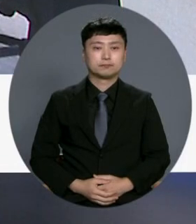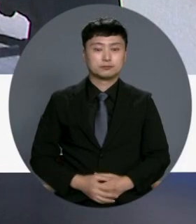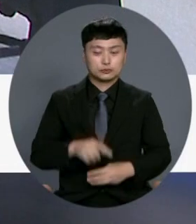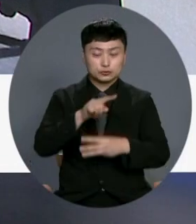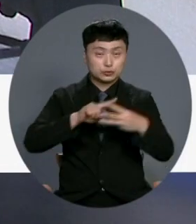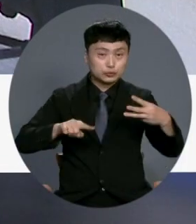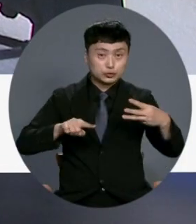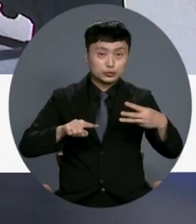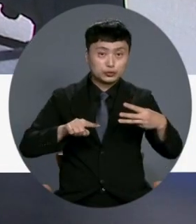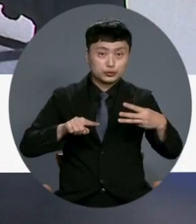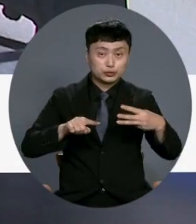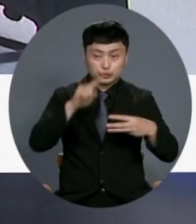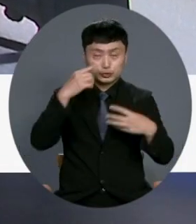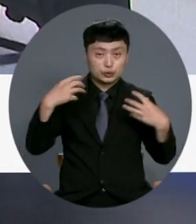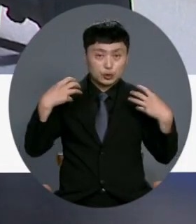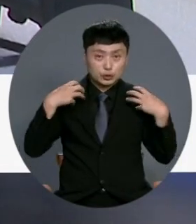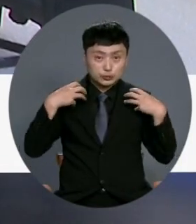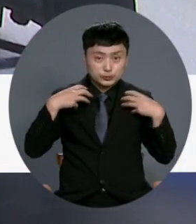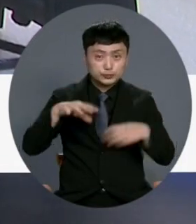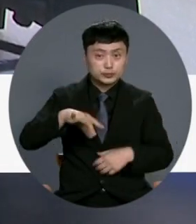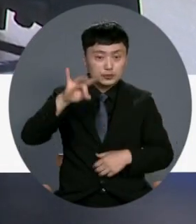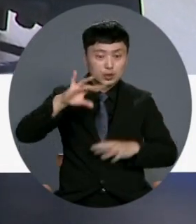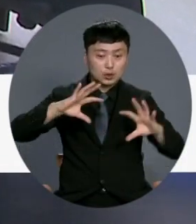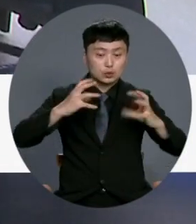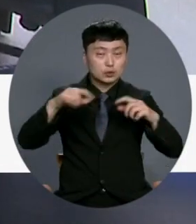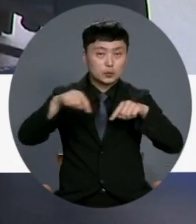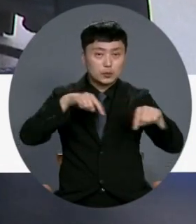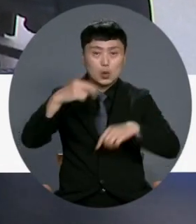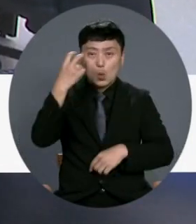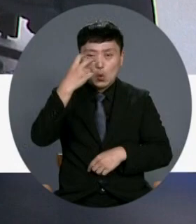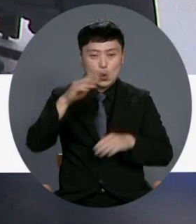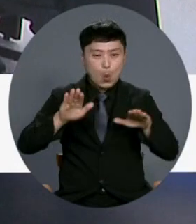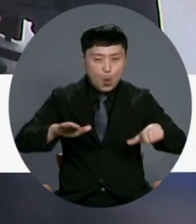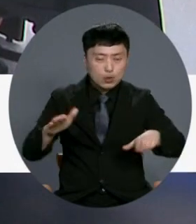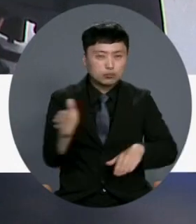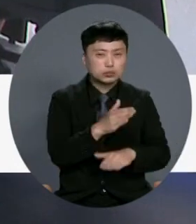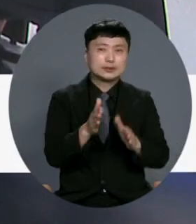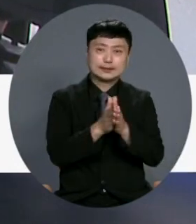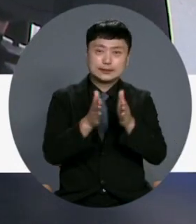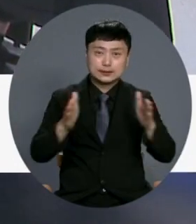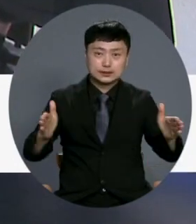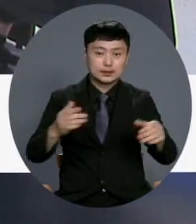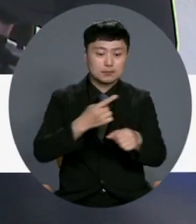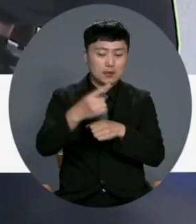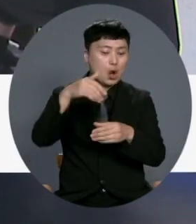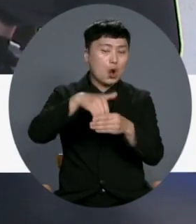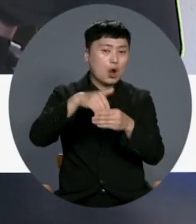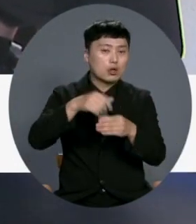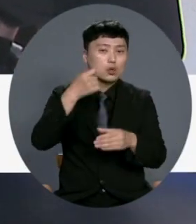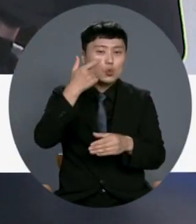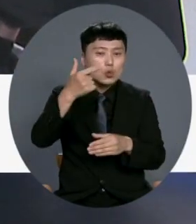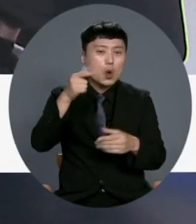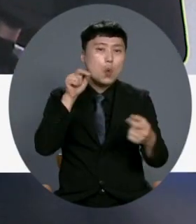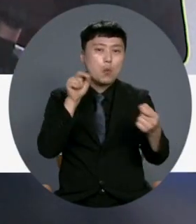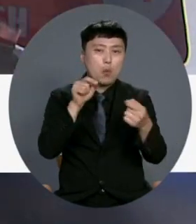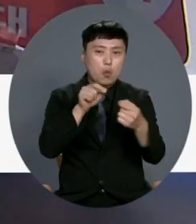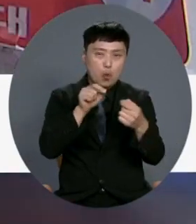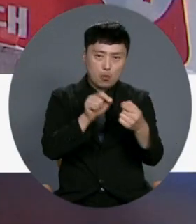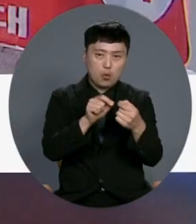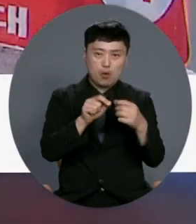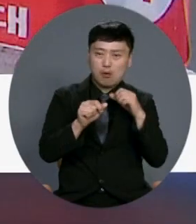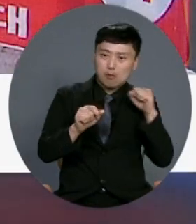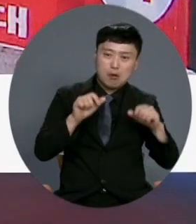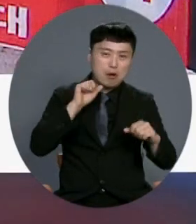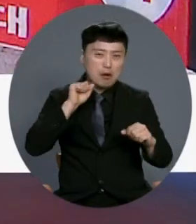윤석열 정부 체제에서의 사실상 첫 국정감사가 오늘부터 시작됐습니다. 내년 총선을 6개월 앞두고 주도권을